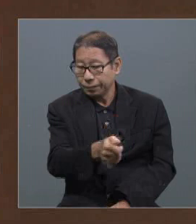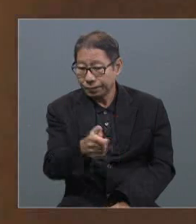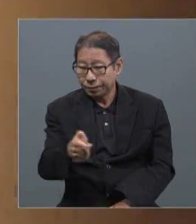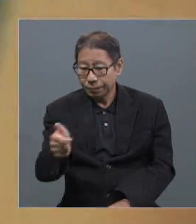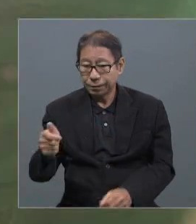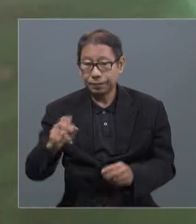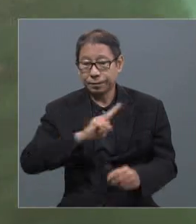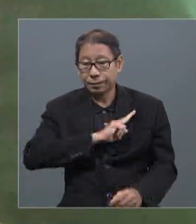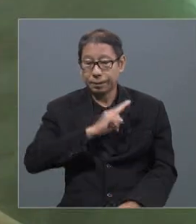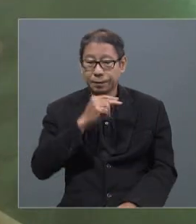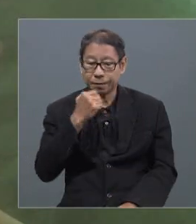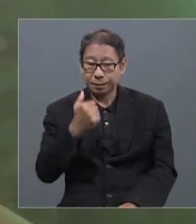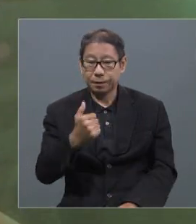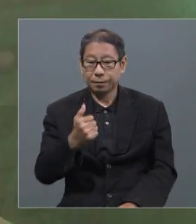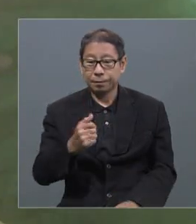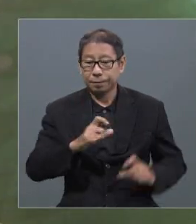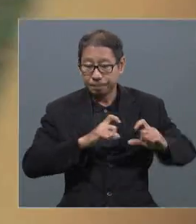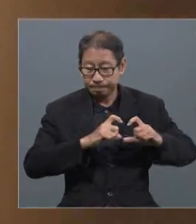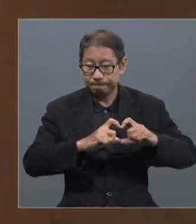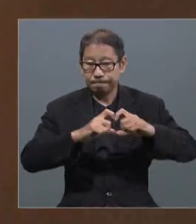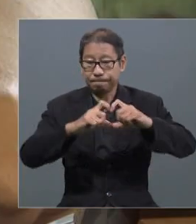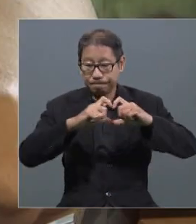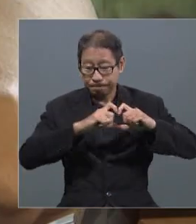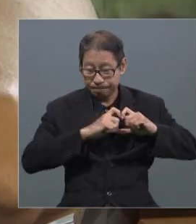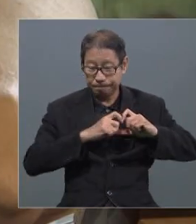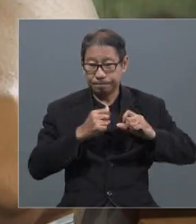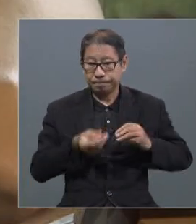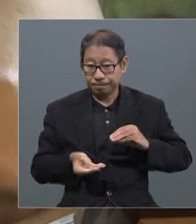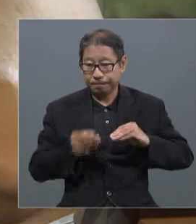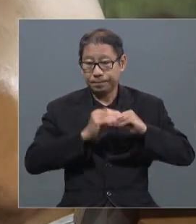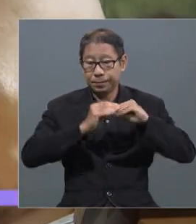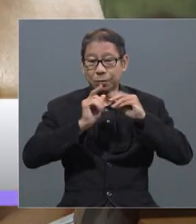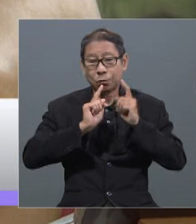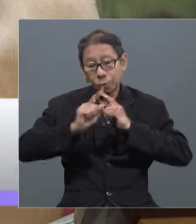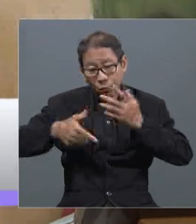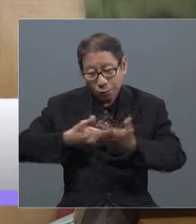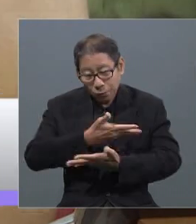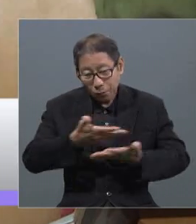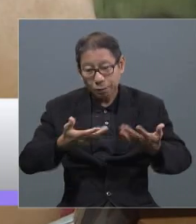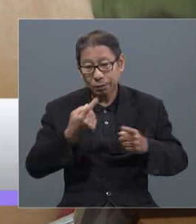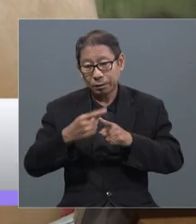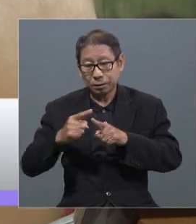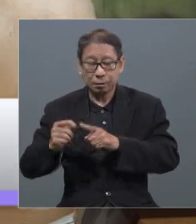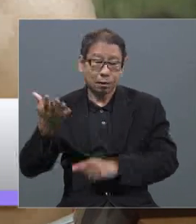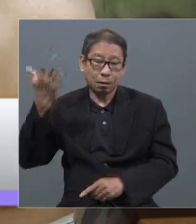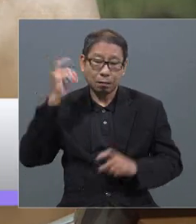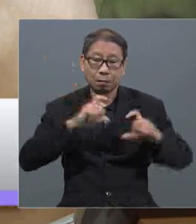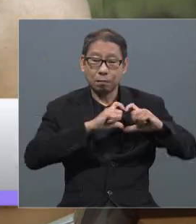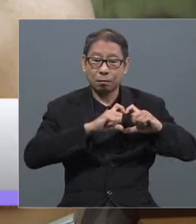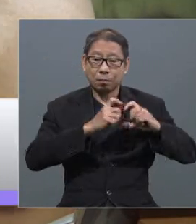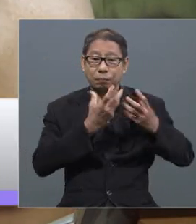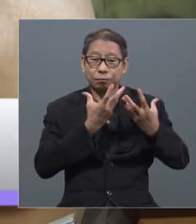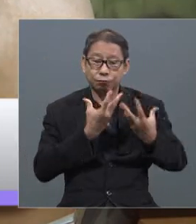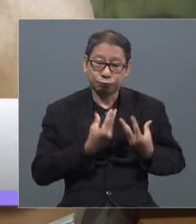ราก็เริ่มมีกำลังใจขึ้นเริ่มที่จะพูดคุยกับคนนั้นคนนี้จากที่เราไม่มีกำลังใจหมดก